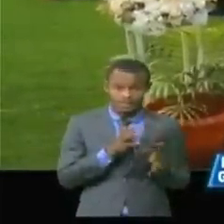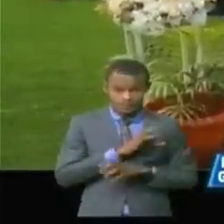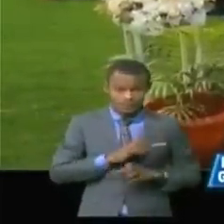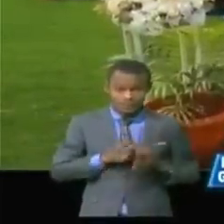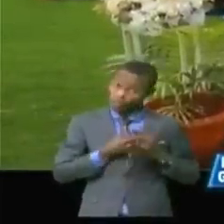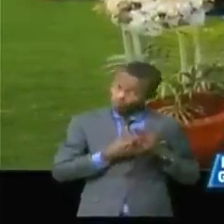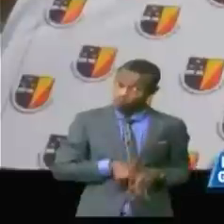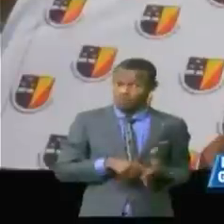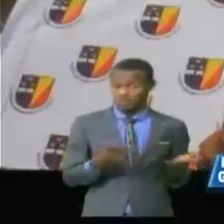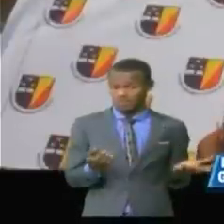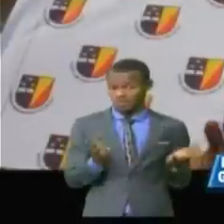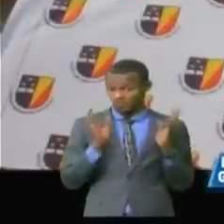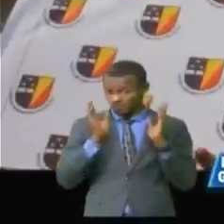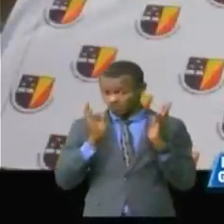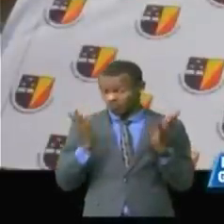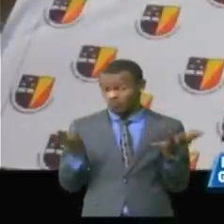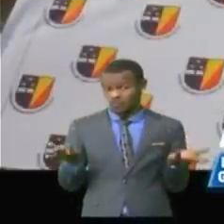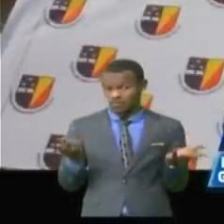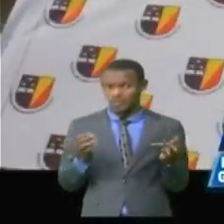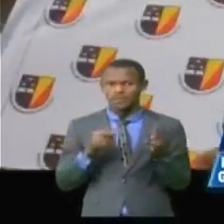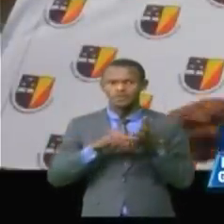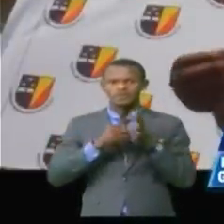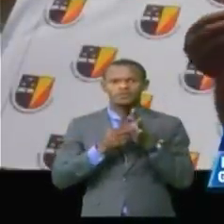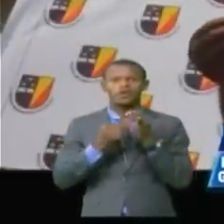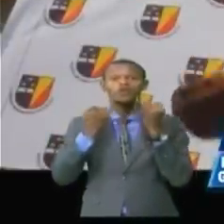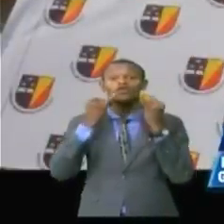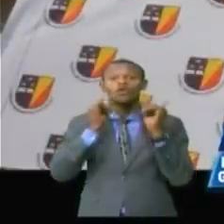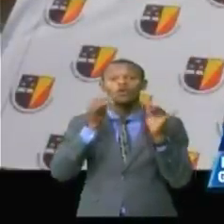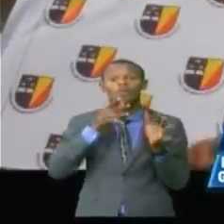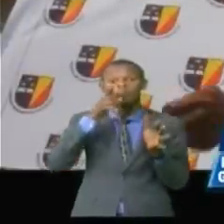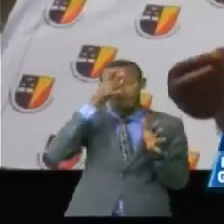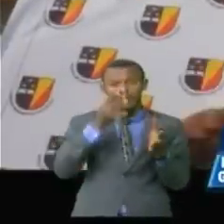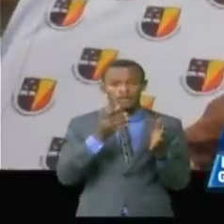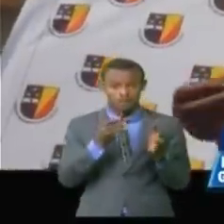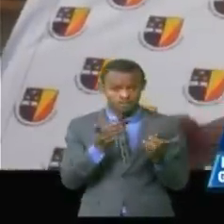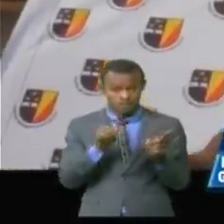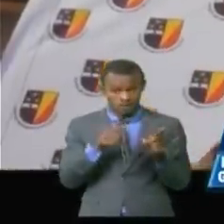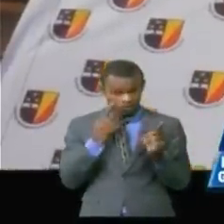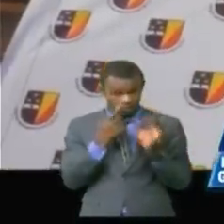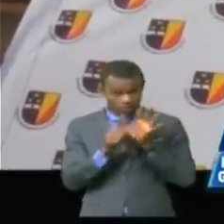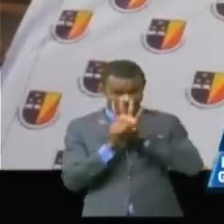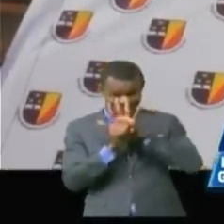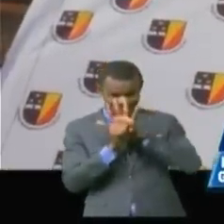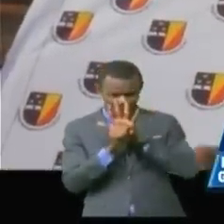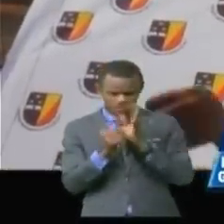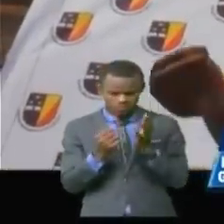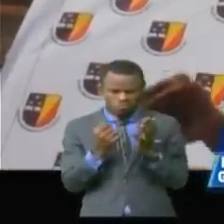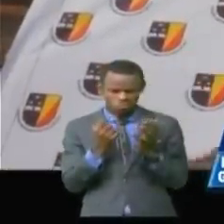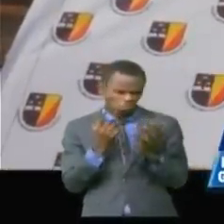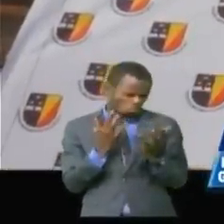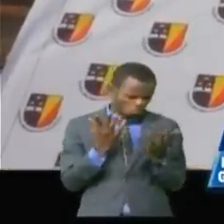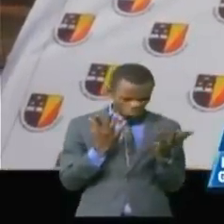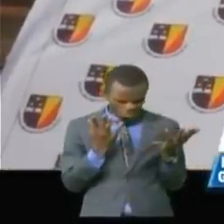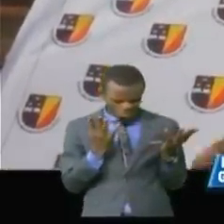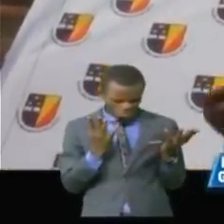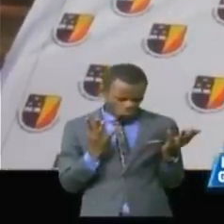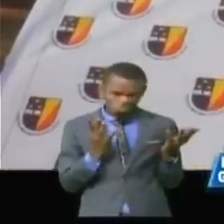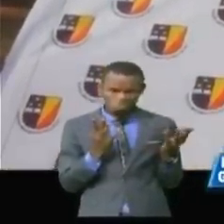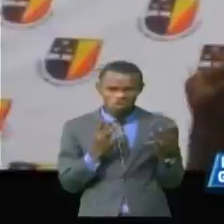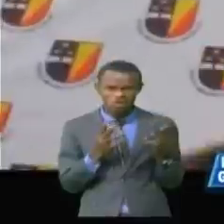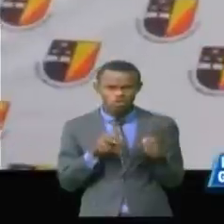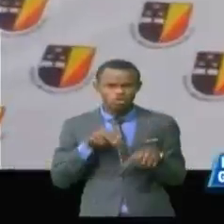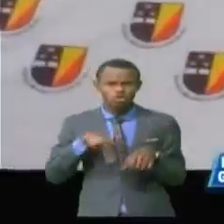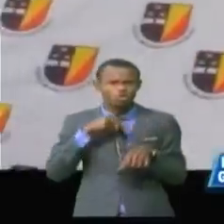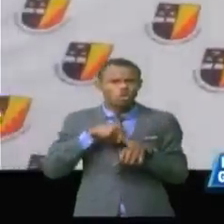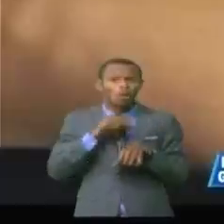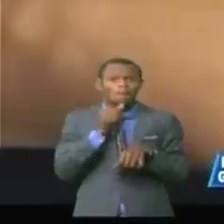également. Donc, je dis aux parents, lorsque vous avez un signe anormal que vous voyez chez votre enfant, que ce soit au